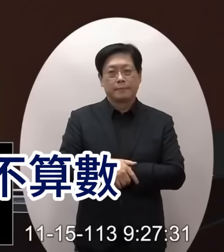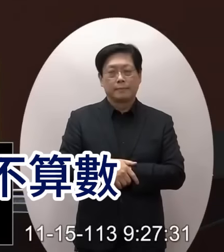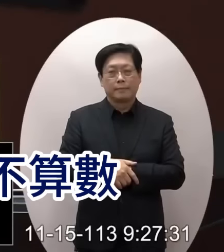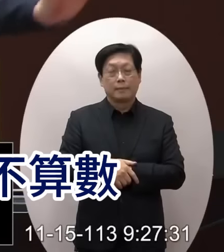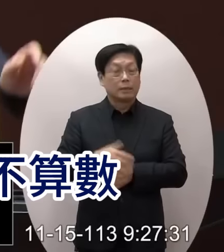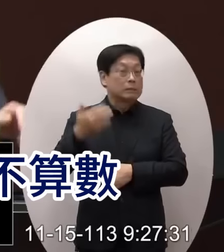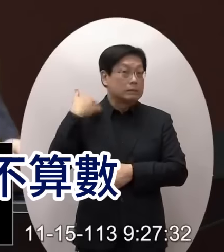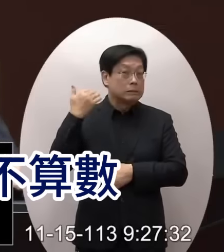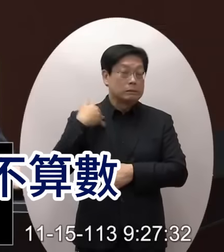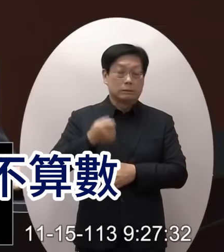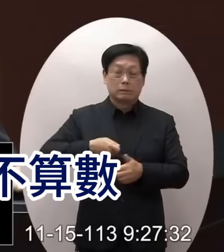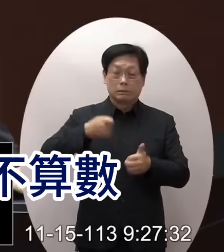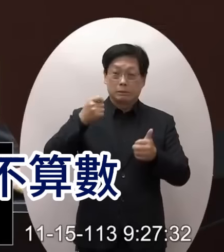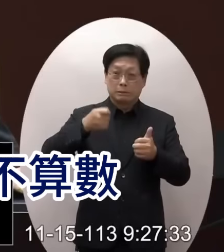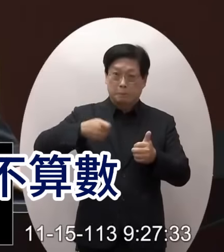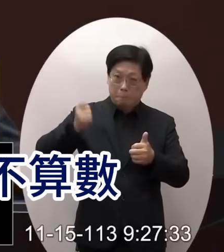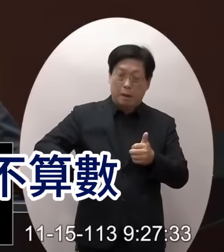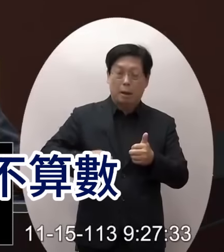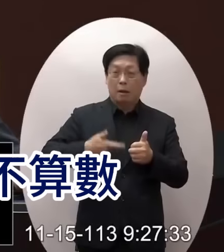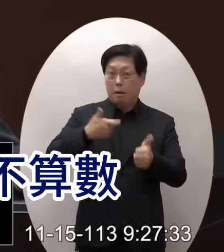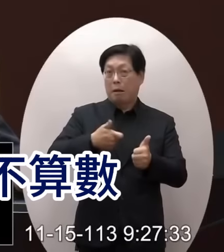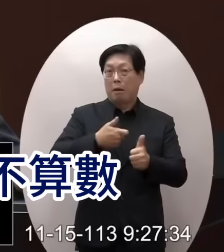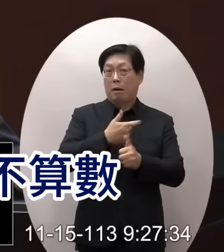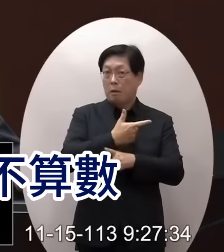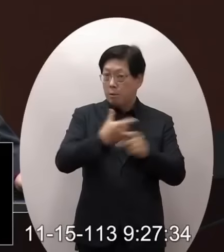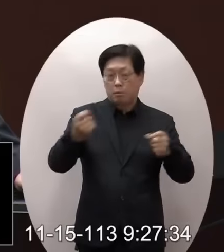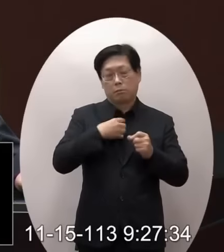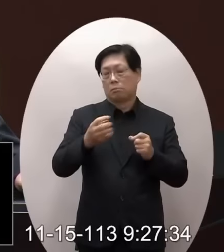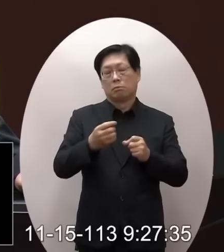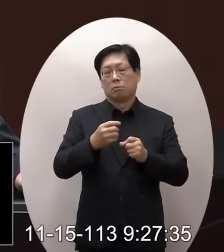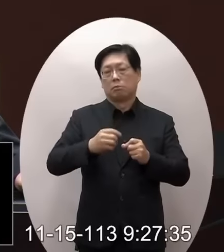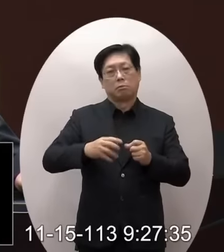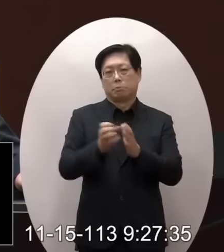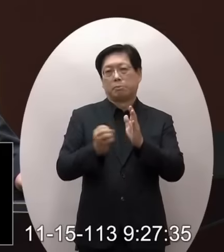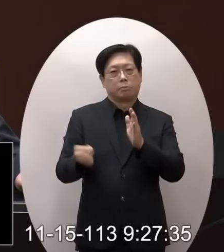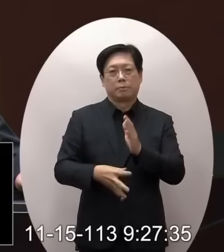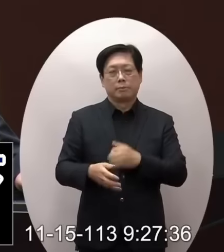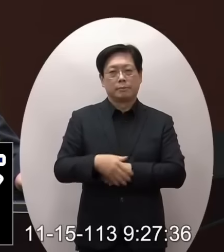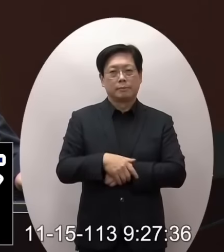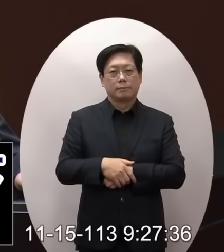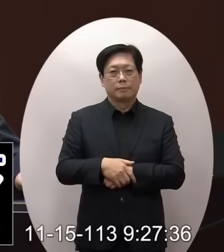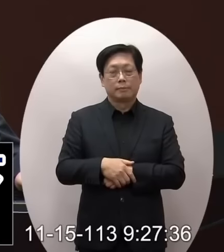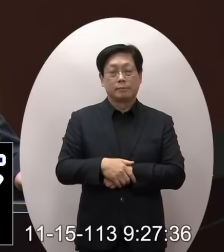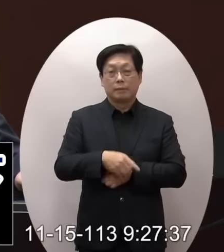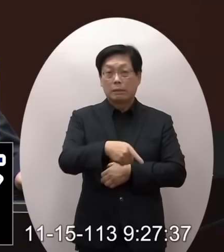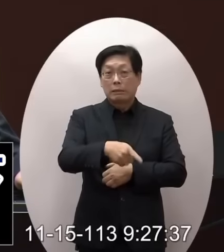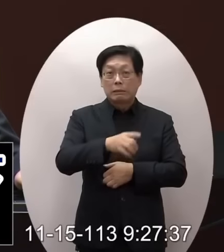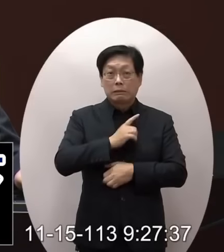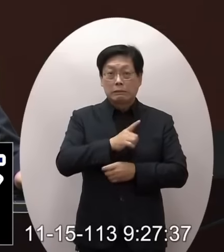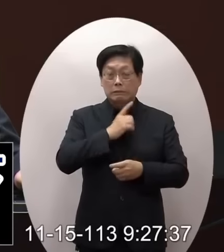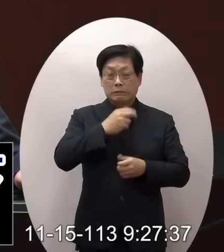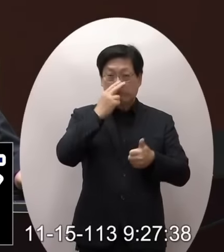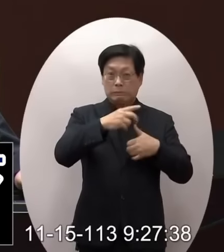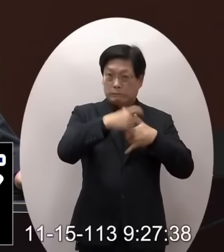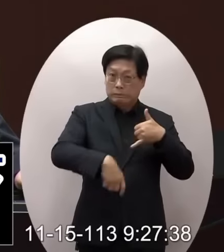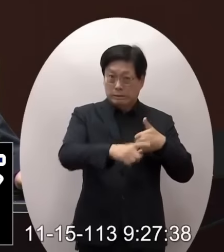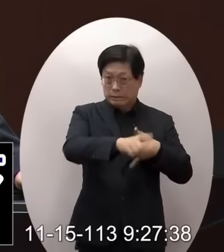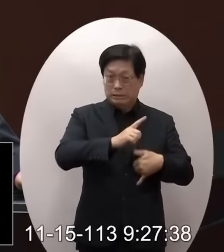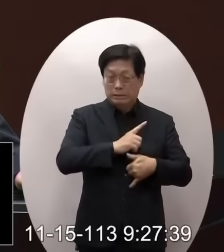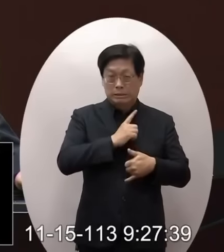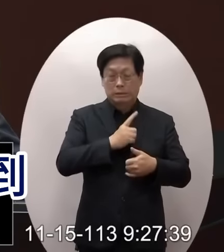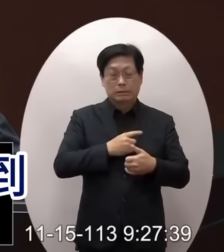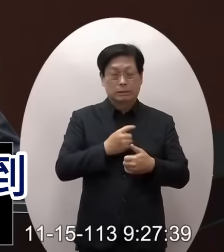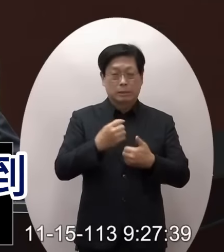过去说死刑的判决全部都不算数，被害者冤屈永远沉沦在地